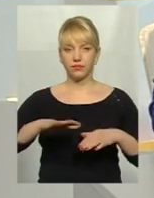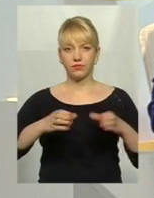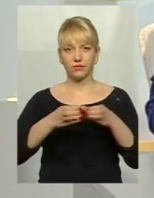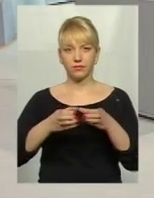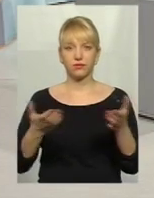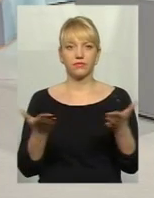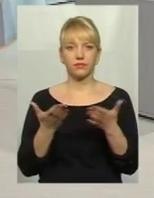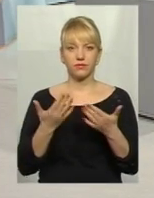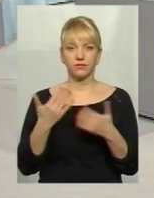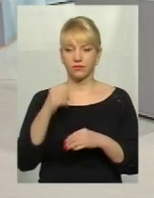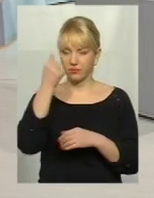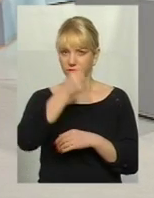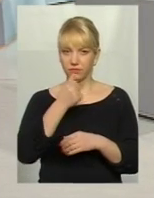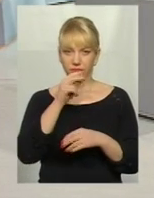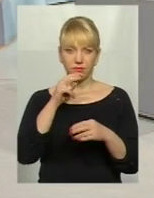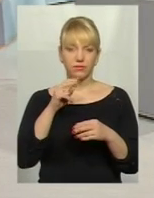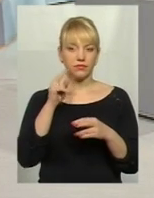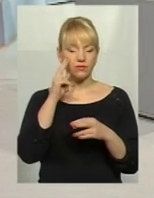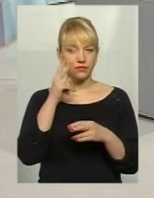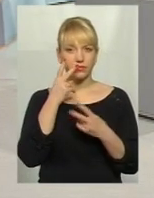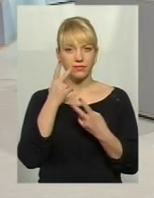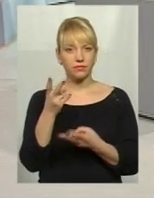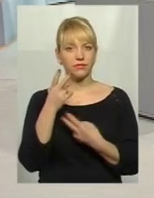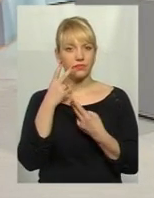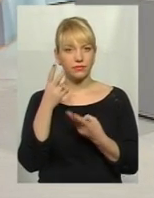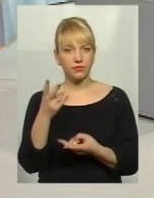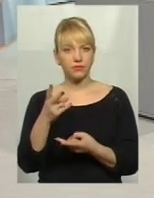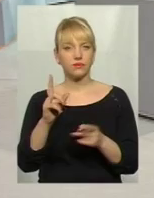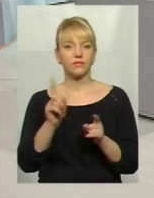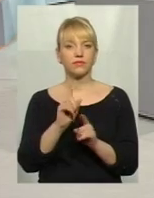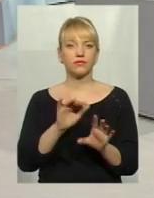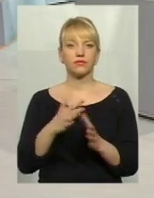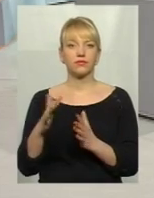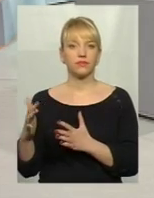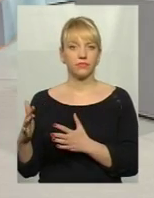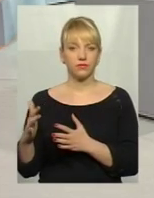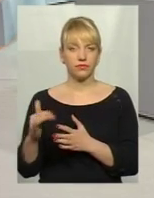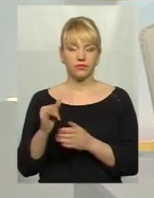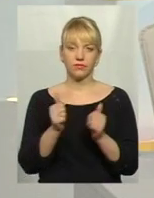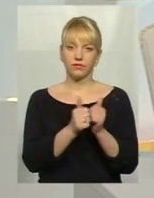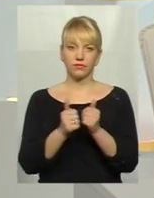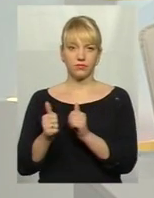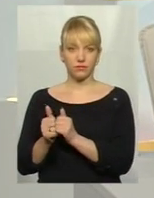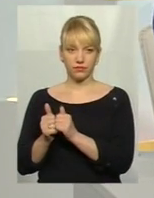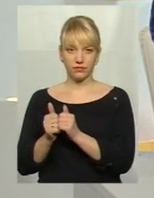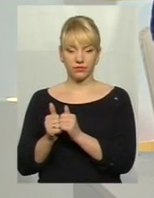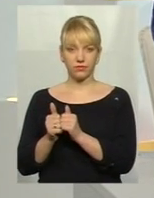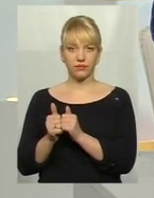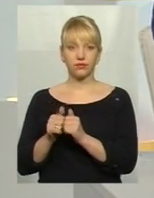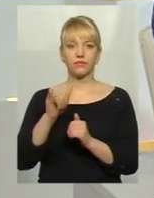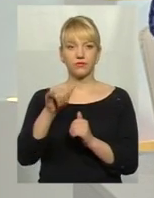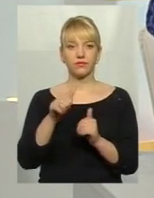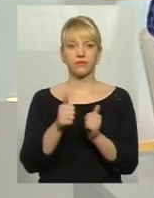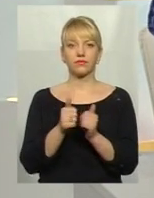яка рік приглядалася, навіть більше, приглядалася до того, що відбувається в сусідів, у вас